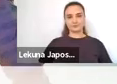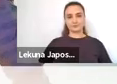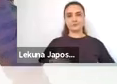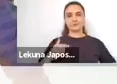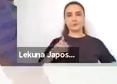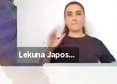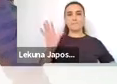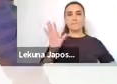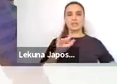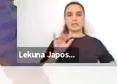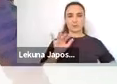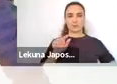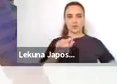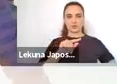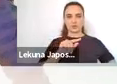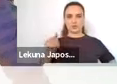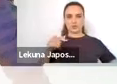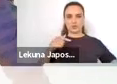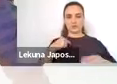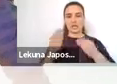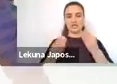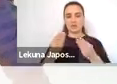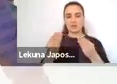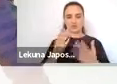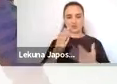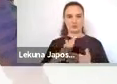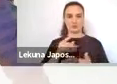მთელი პროცესი მაქვს გათამაშებული.